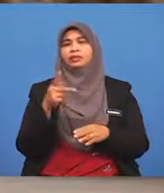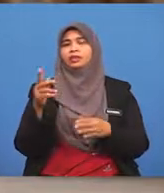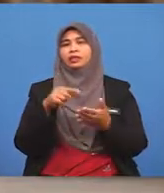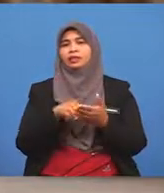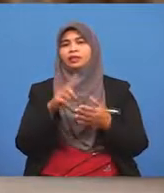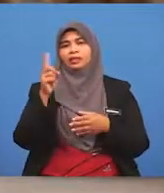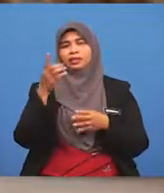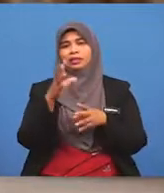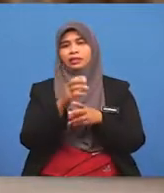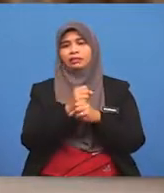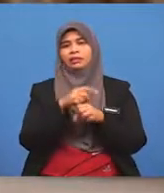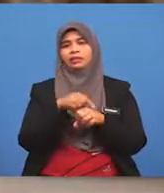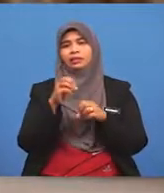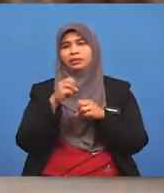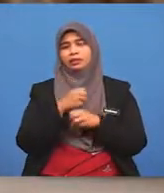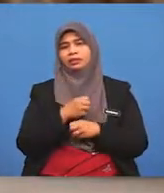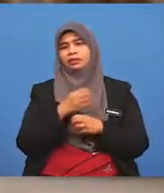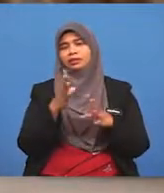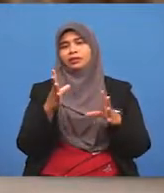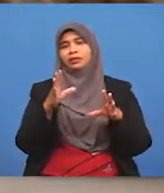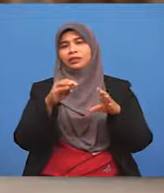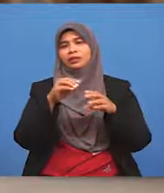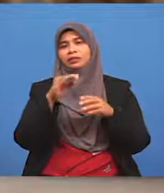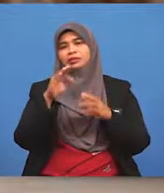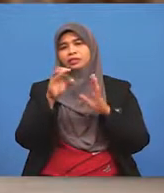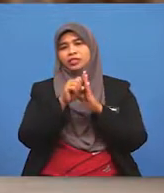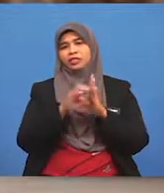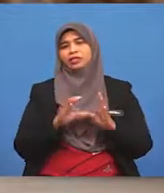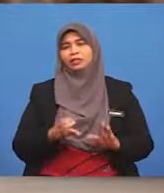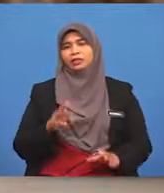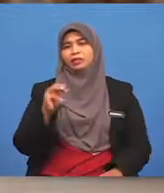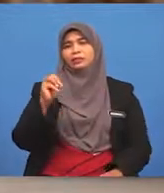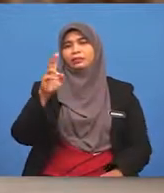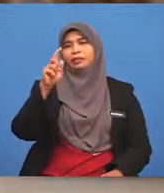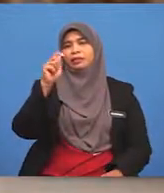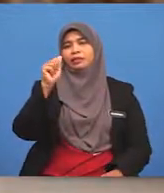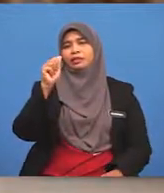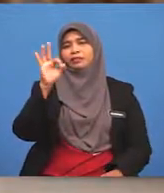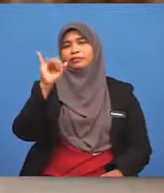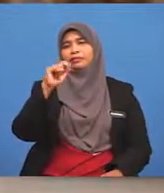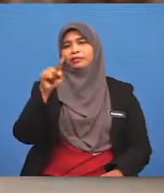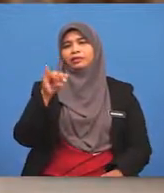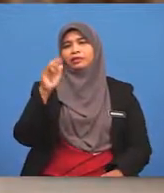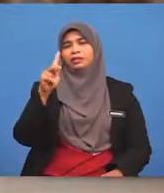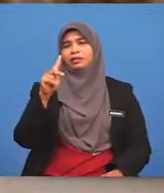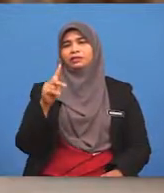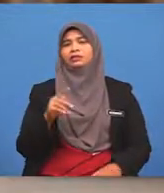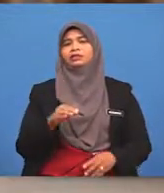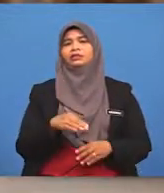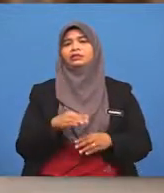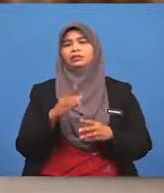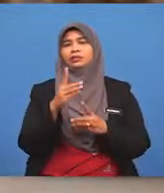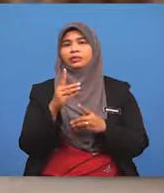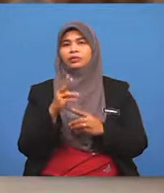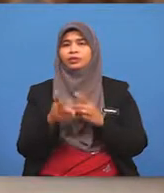mengenai hakikat dunia yang tidak kelihatan. Bukti pernyataan di atas telah